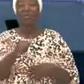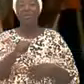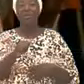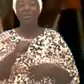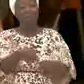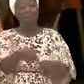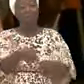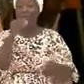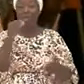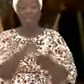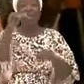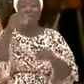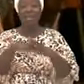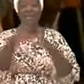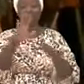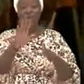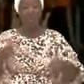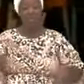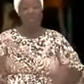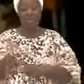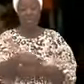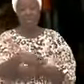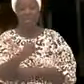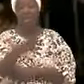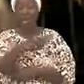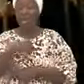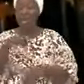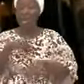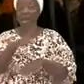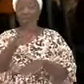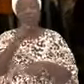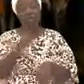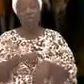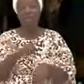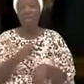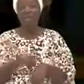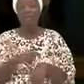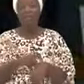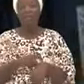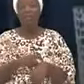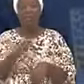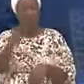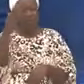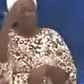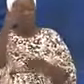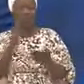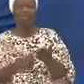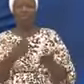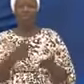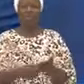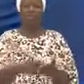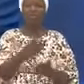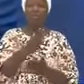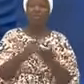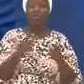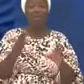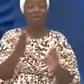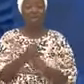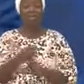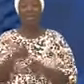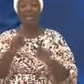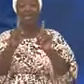de tech dentelle jours oui de vos jours parfois quelques uns